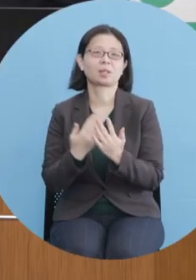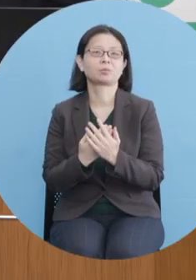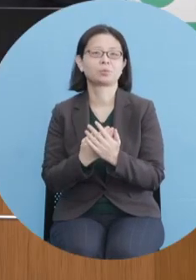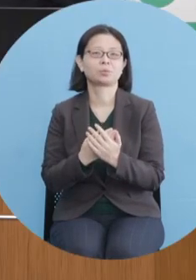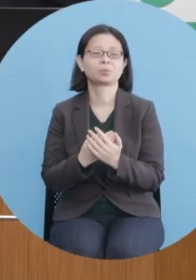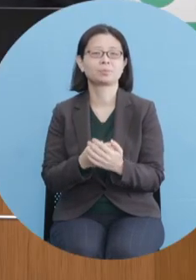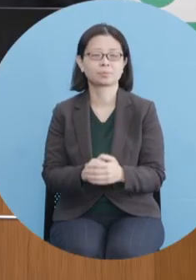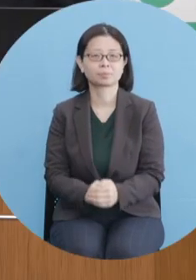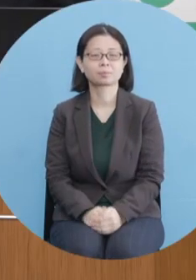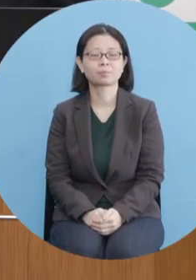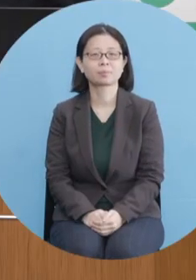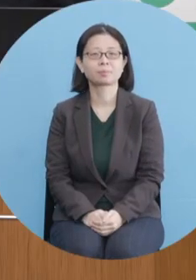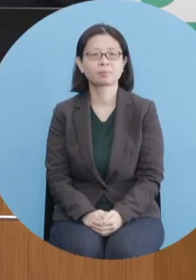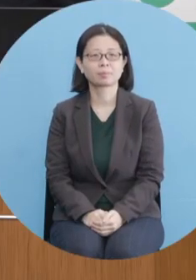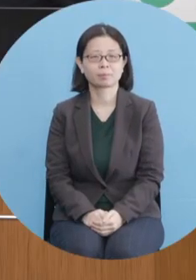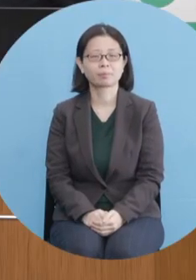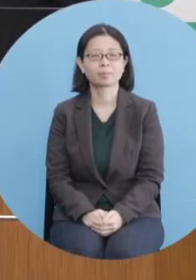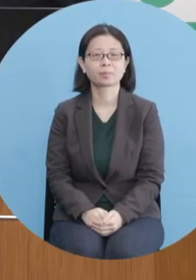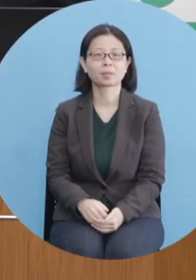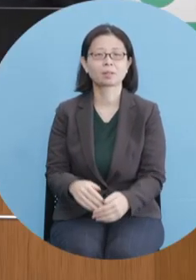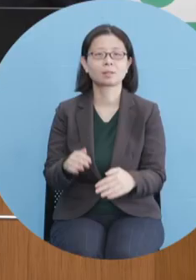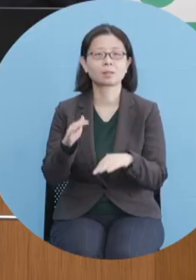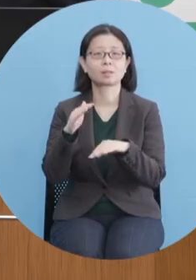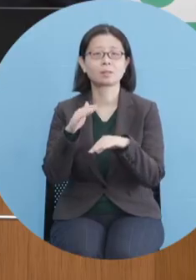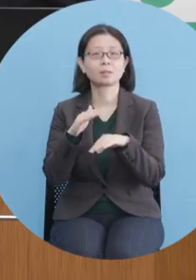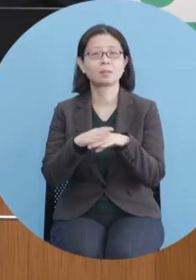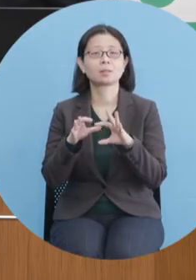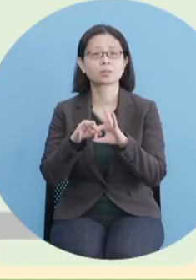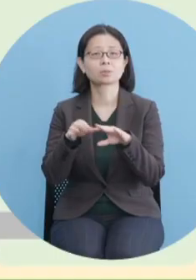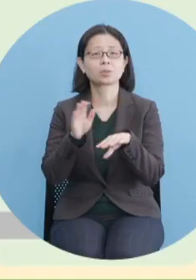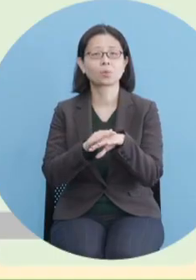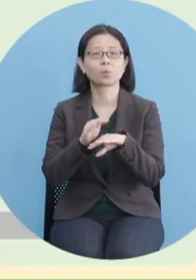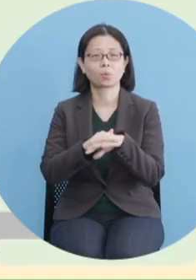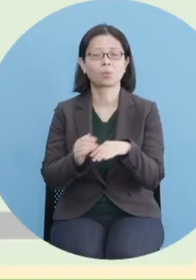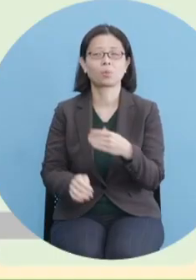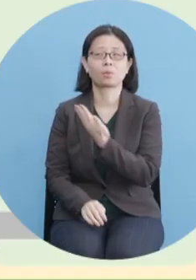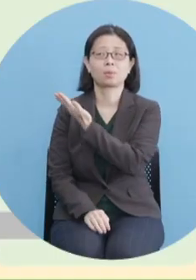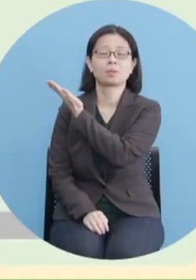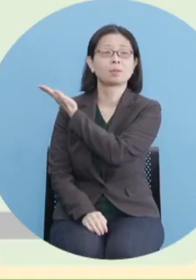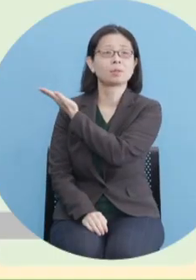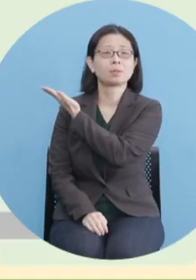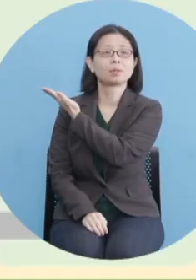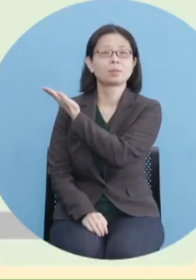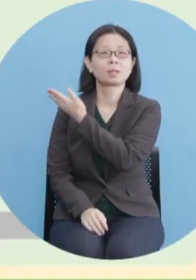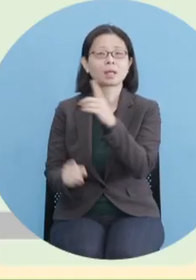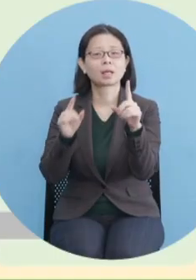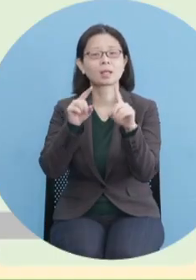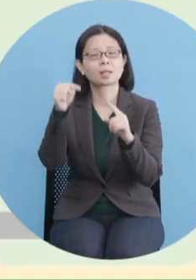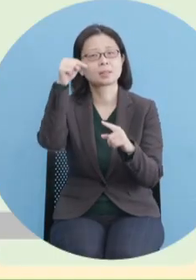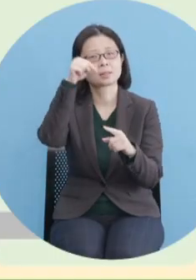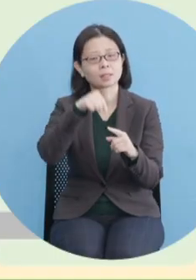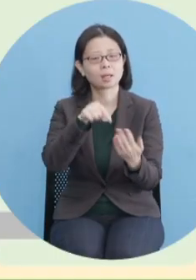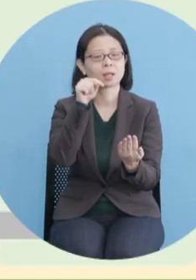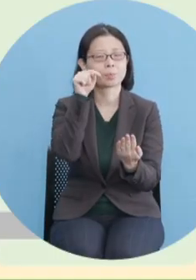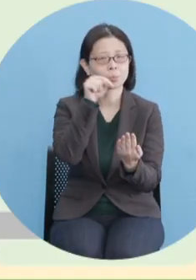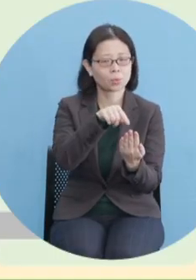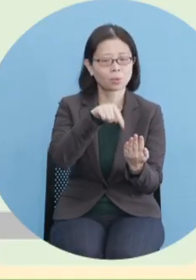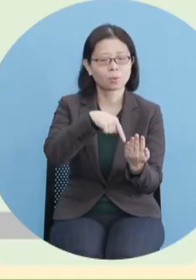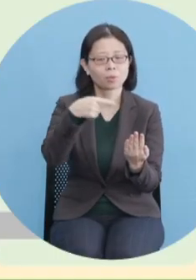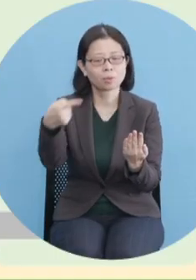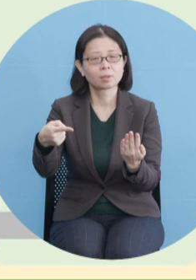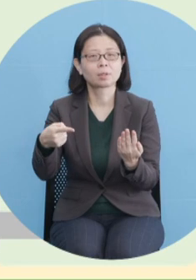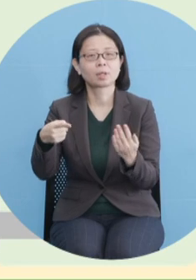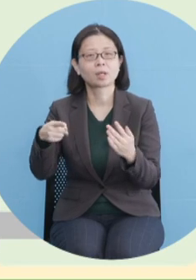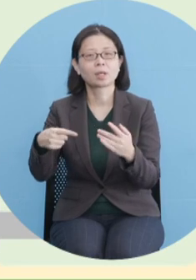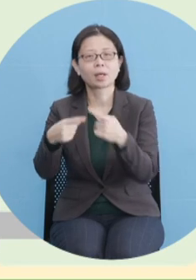ま一連の手続きま簡単に図してありますけどもマイナポえLINEから入りましてマイナポータルに引き継い